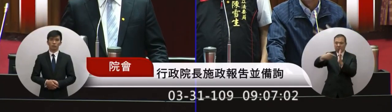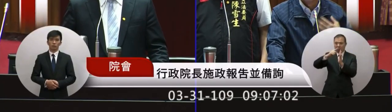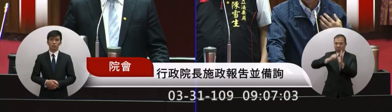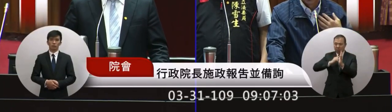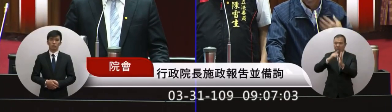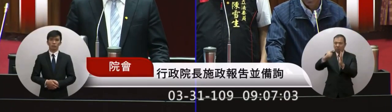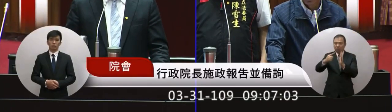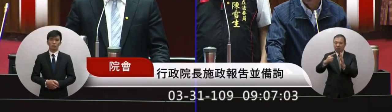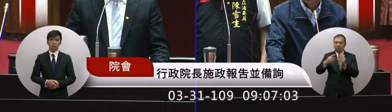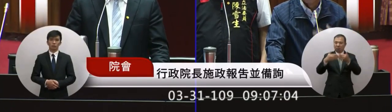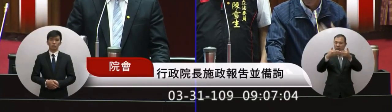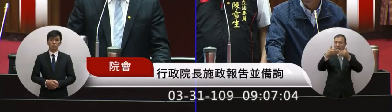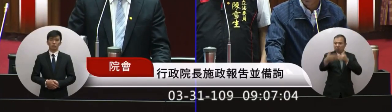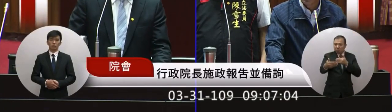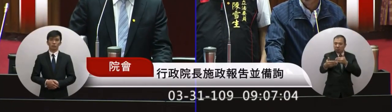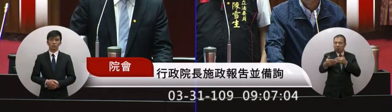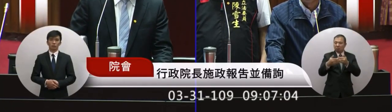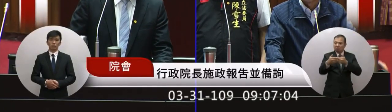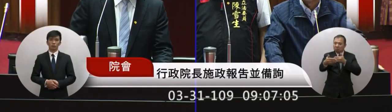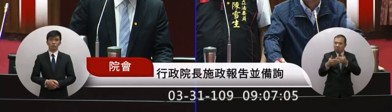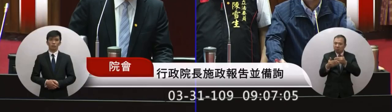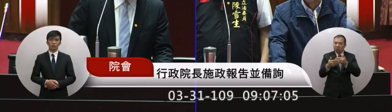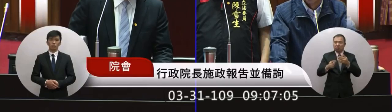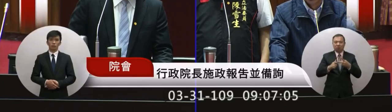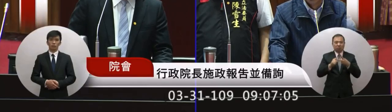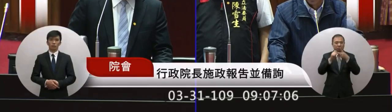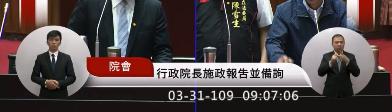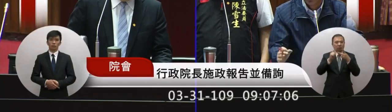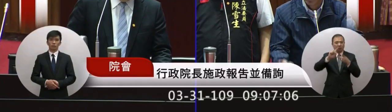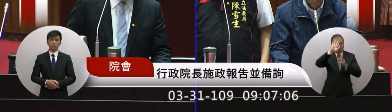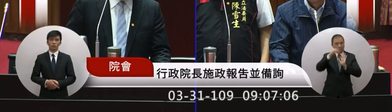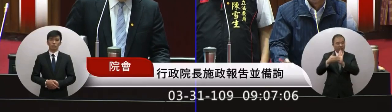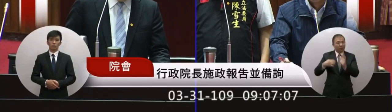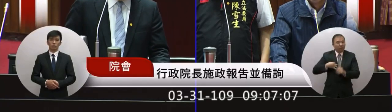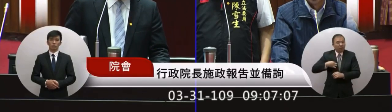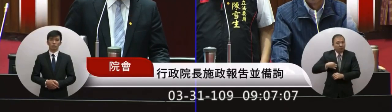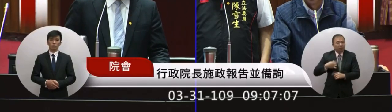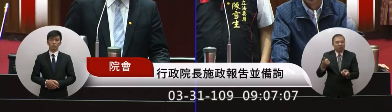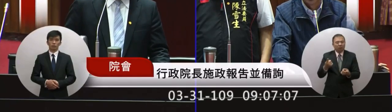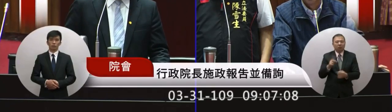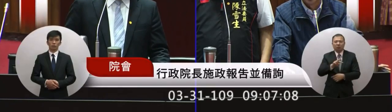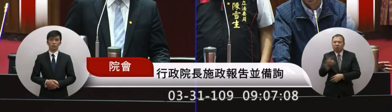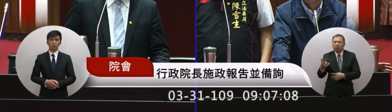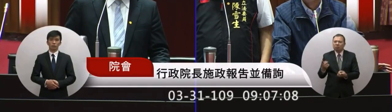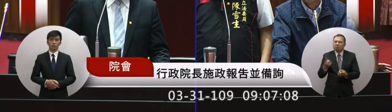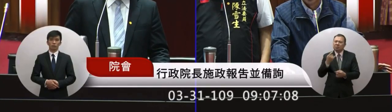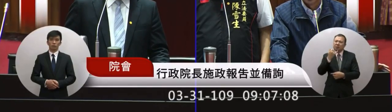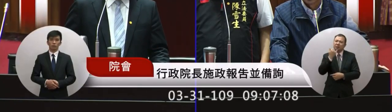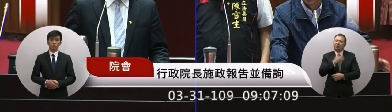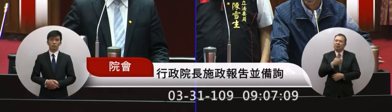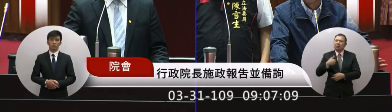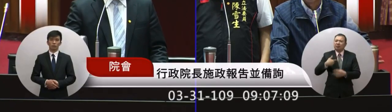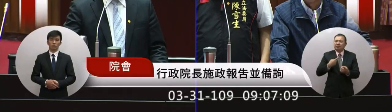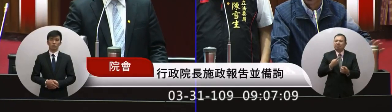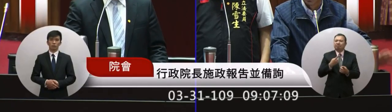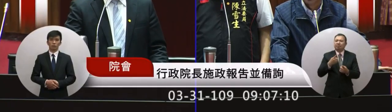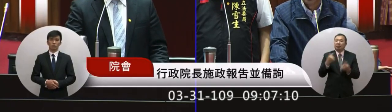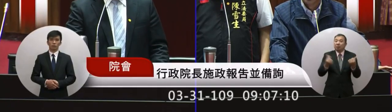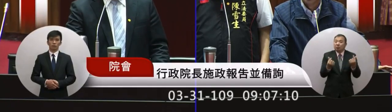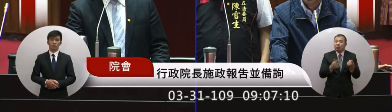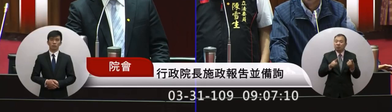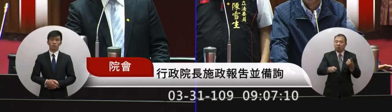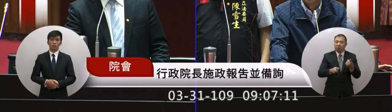定是不是防护衣 或者是 防护衣，或者是选择比较乘客比较